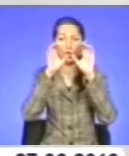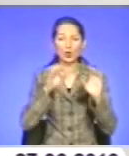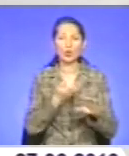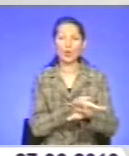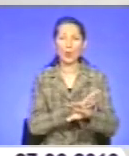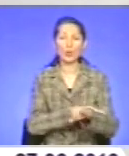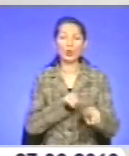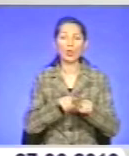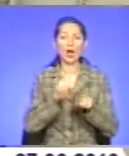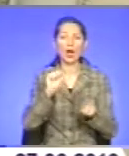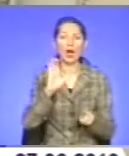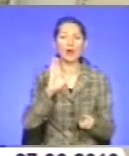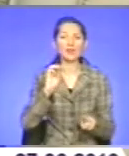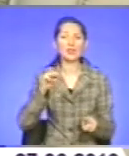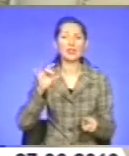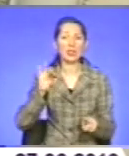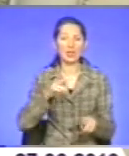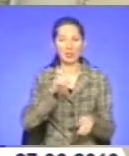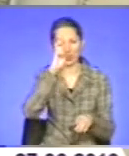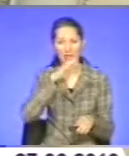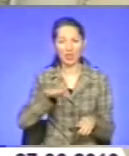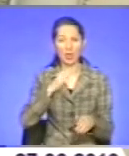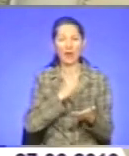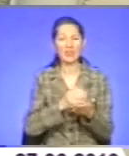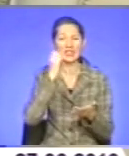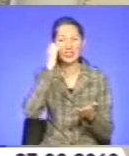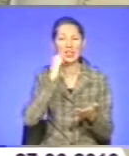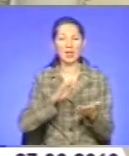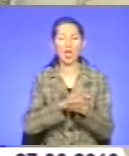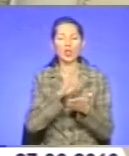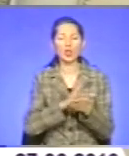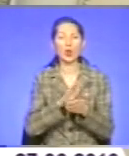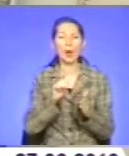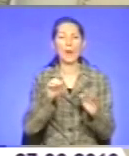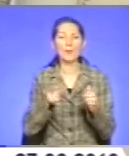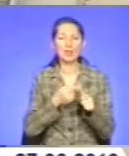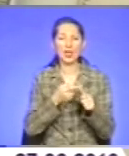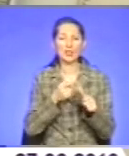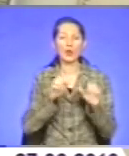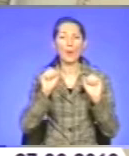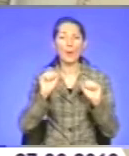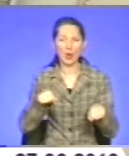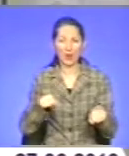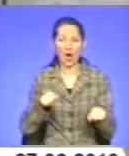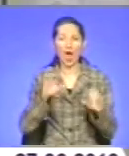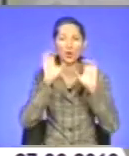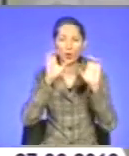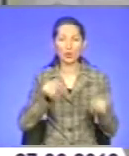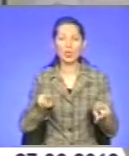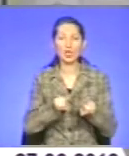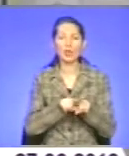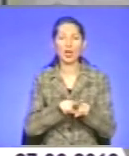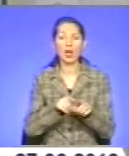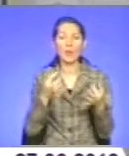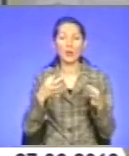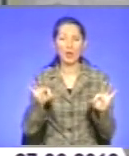держав. Цінним експонатом виставки є стародрук під назвою «Права конституційні та привілеї Королівства Польського». Також ми експонуємо